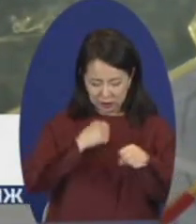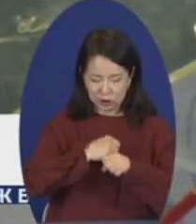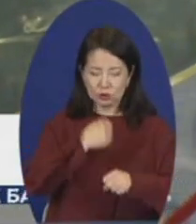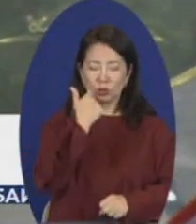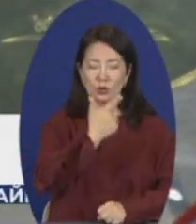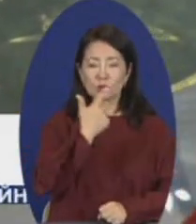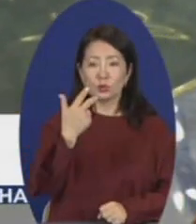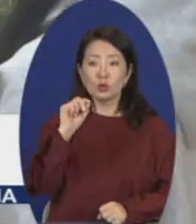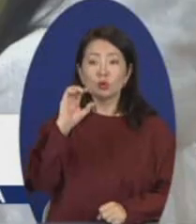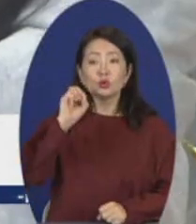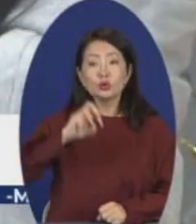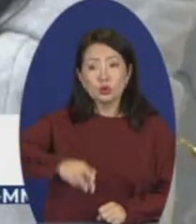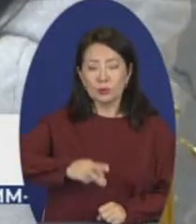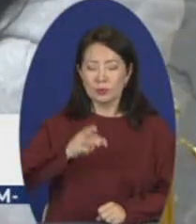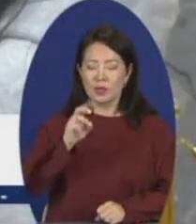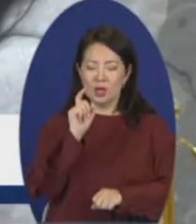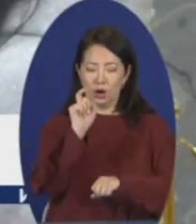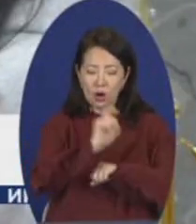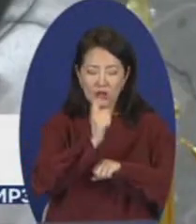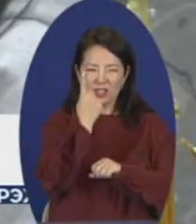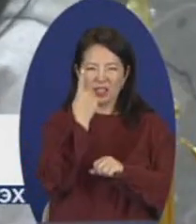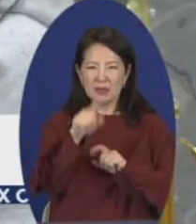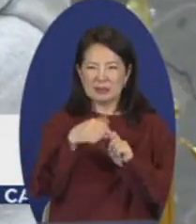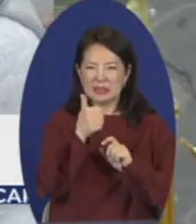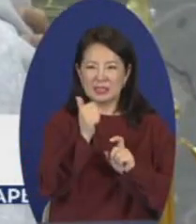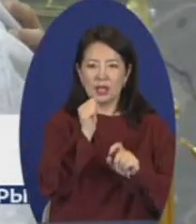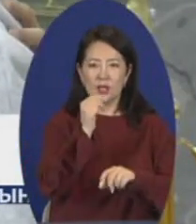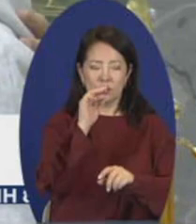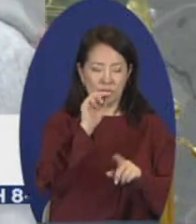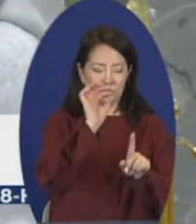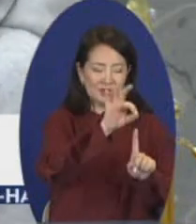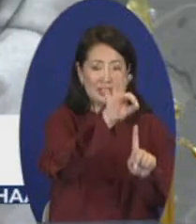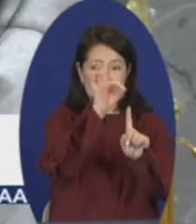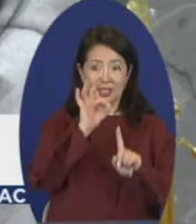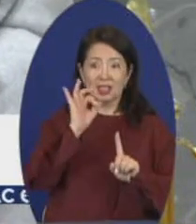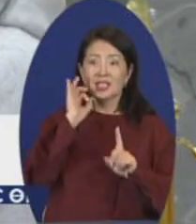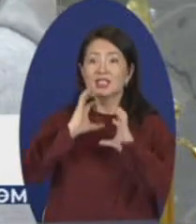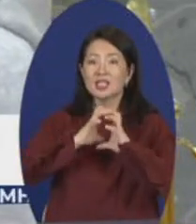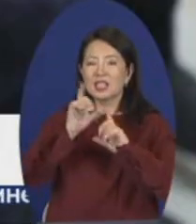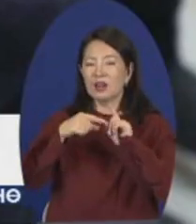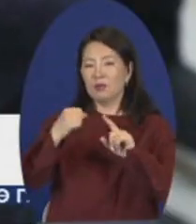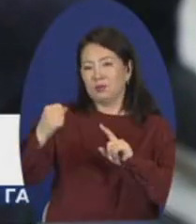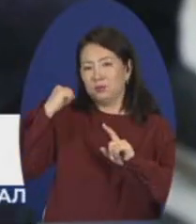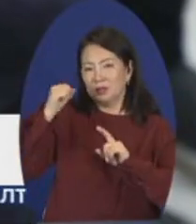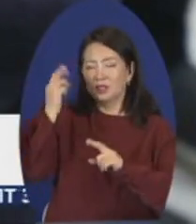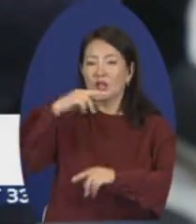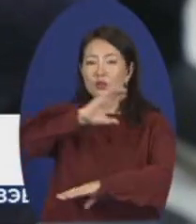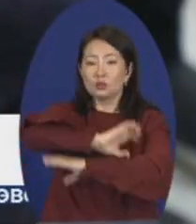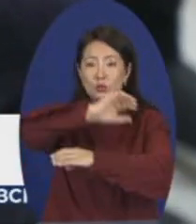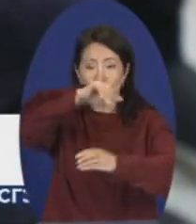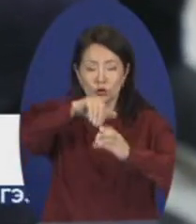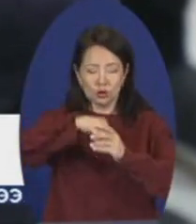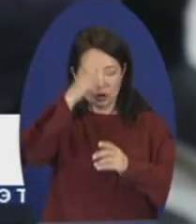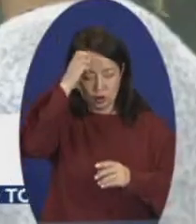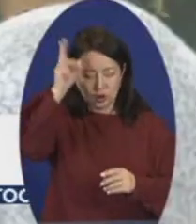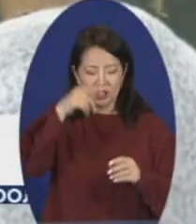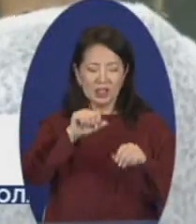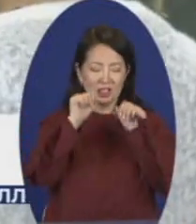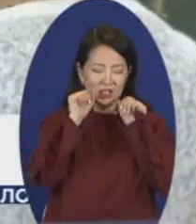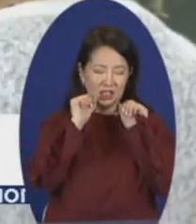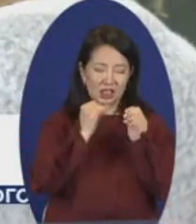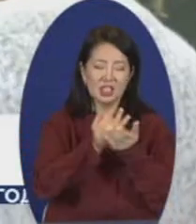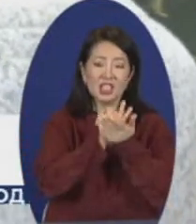хороодоос тус бүр нэг шилдэг сурагчийг шалгаруулж дэлхийн шилдэг ихтэй сургууль суралцуулах ерөнхийлөгчийн илгээлт 2100 тэтгэлэг